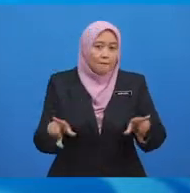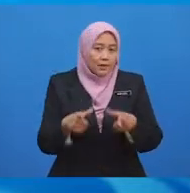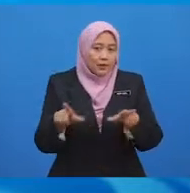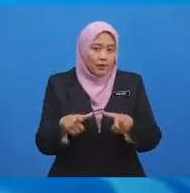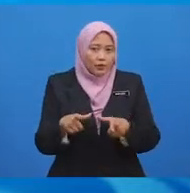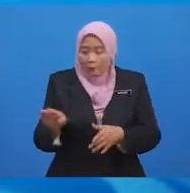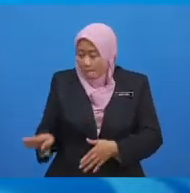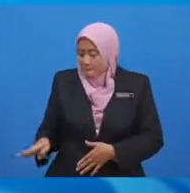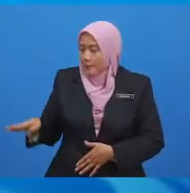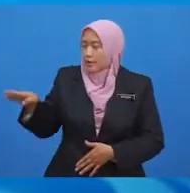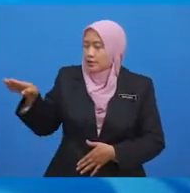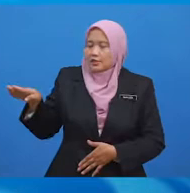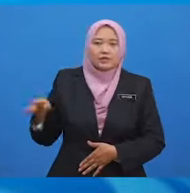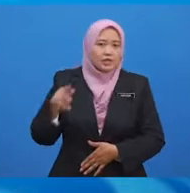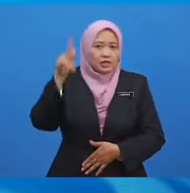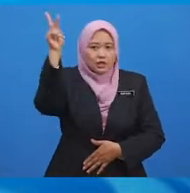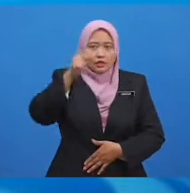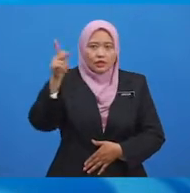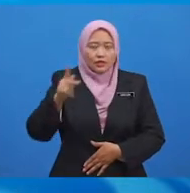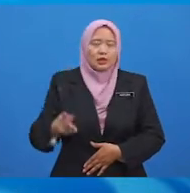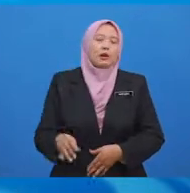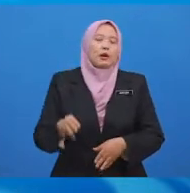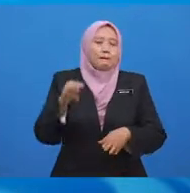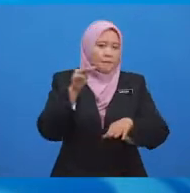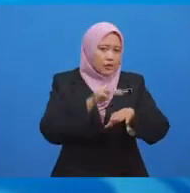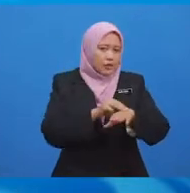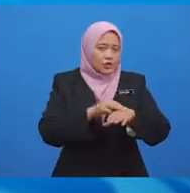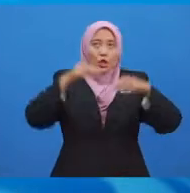banjir kilat semasa hujan lebat.